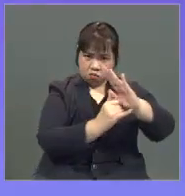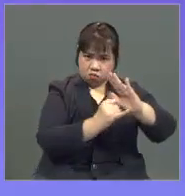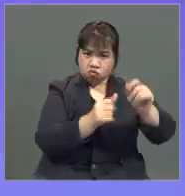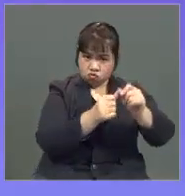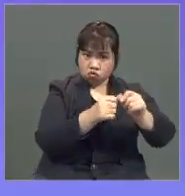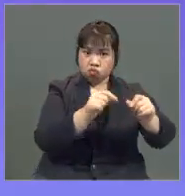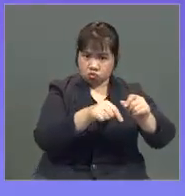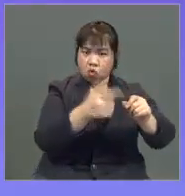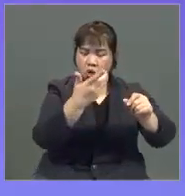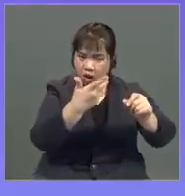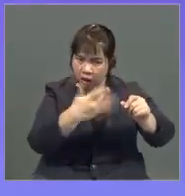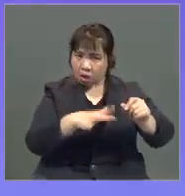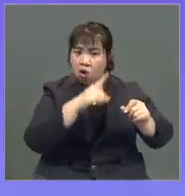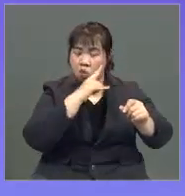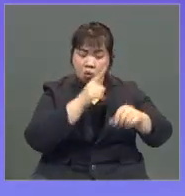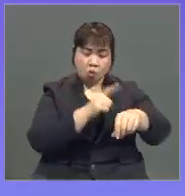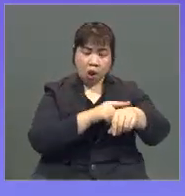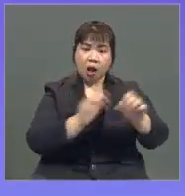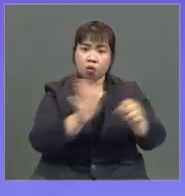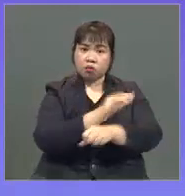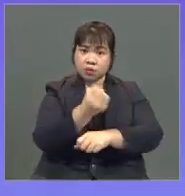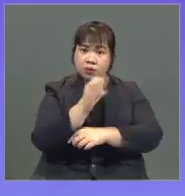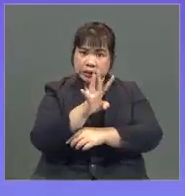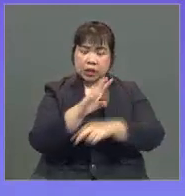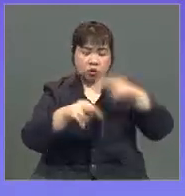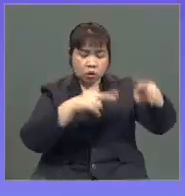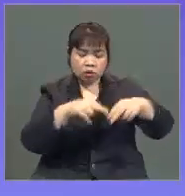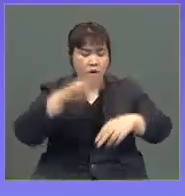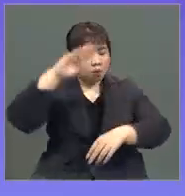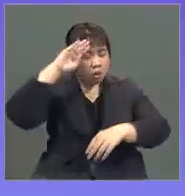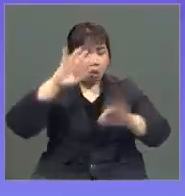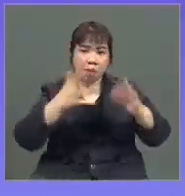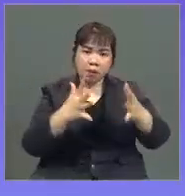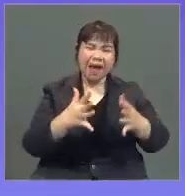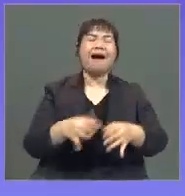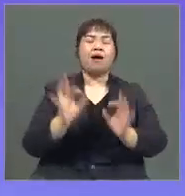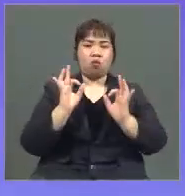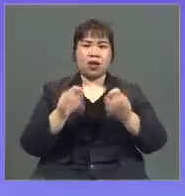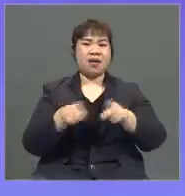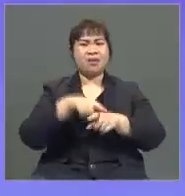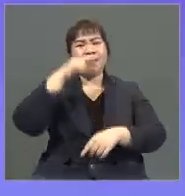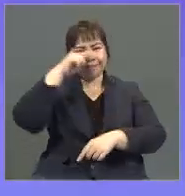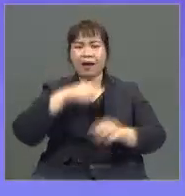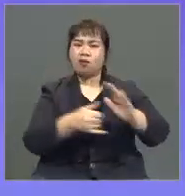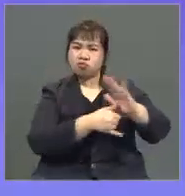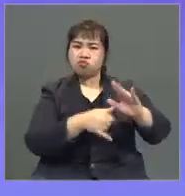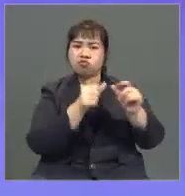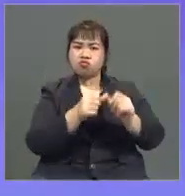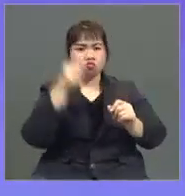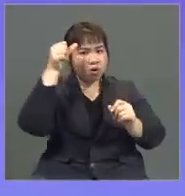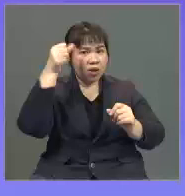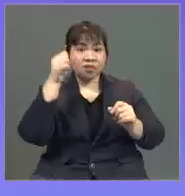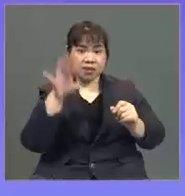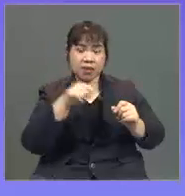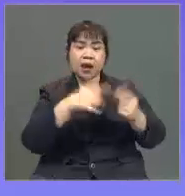อย่างน้อย 14วันก่อนและหลังจากนี้เนี่ยพอเรียบร้อยแล้วผ่านการตรวจโรคครบ 14วันแล้วก็จะเหมือนคนไทยแล้วฮะที่พอเราอยู่ในเซตกวนทีน 14วัน